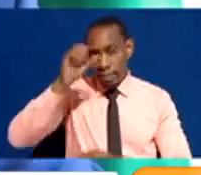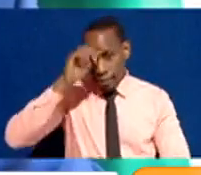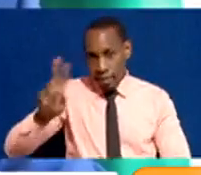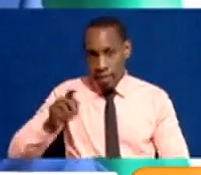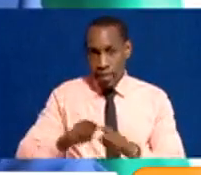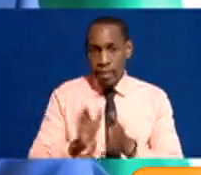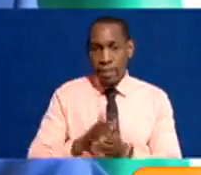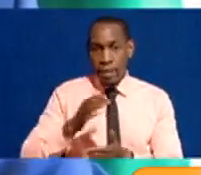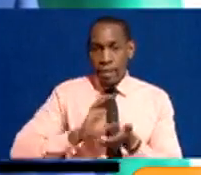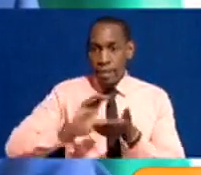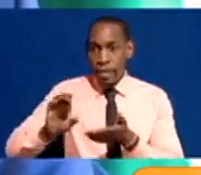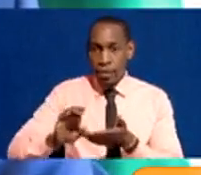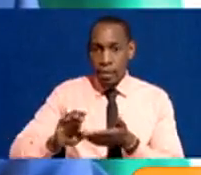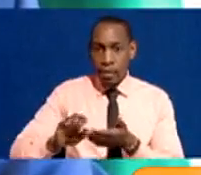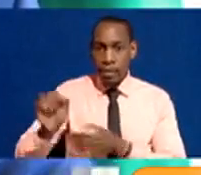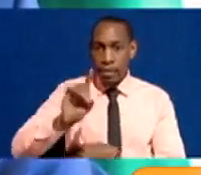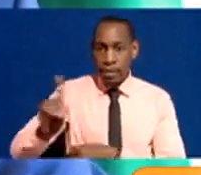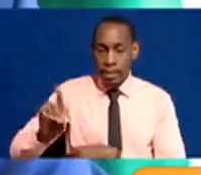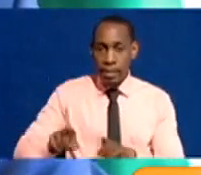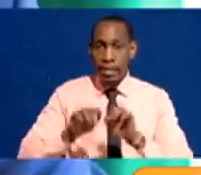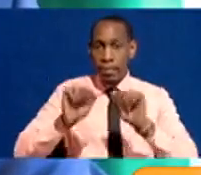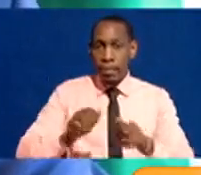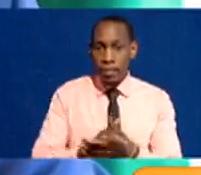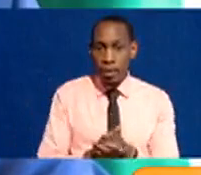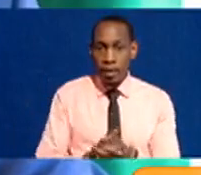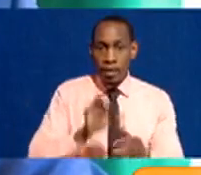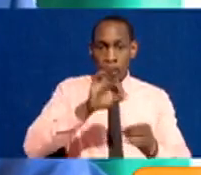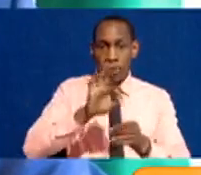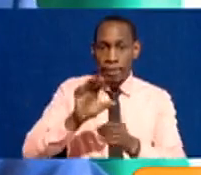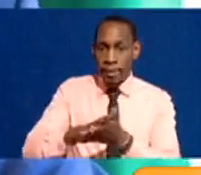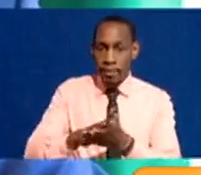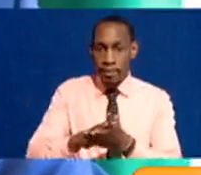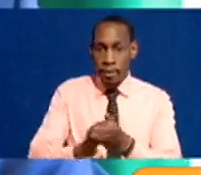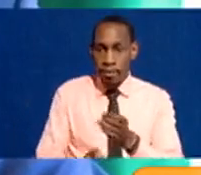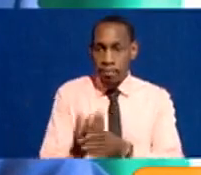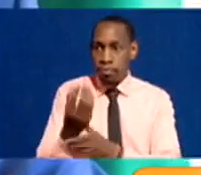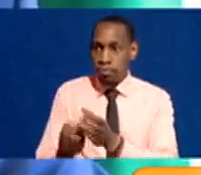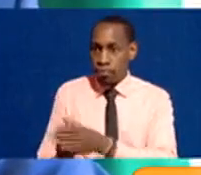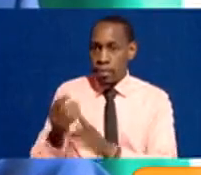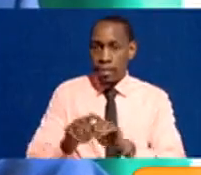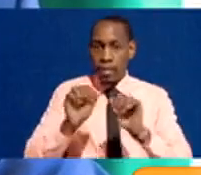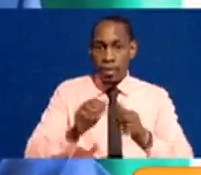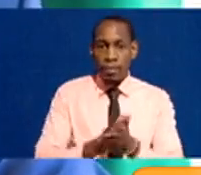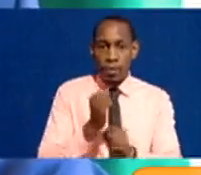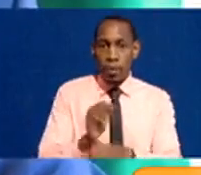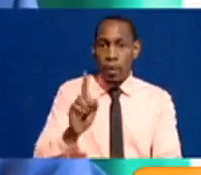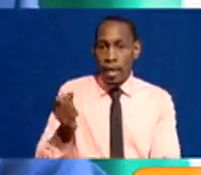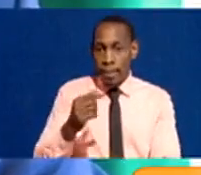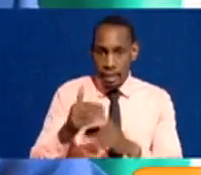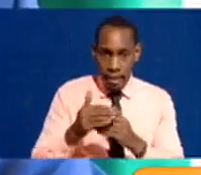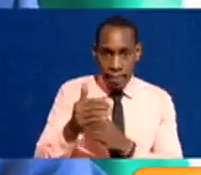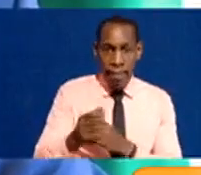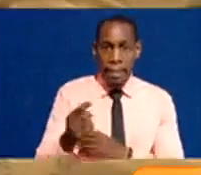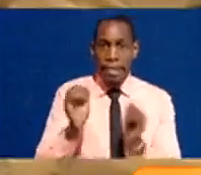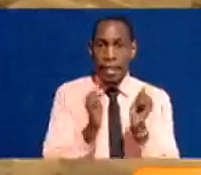should release subsidized seeds so that we can grow the first growing crops that we can do in about a month or so in the